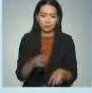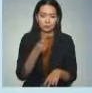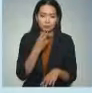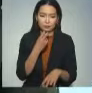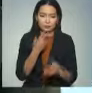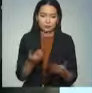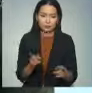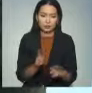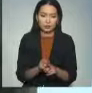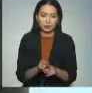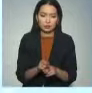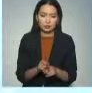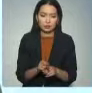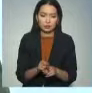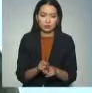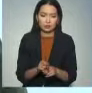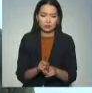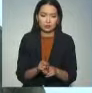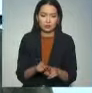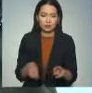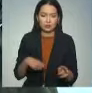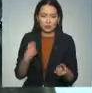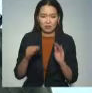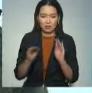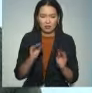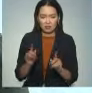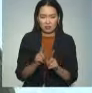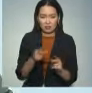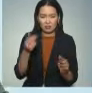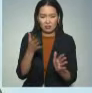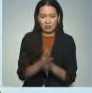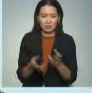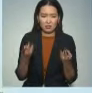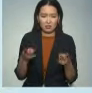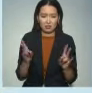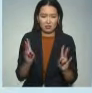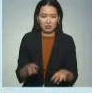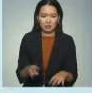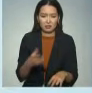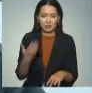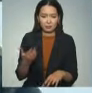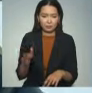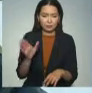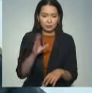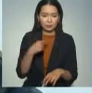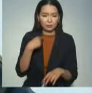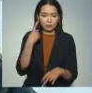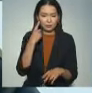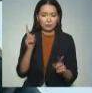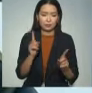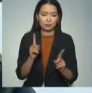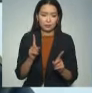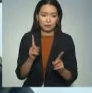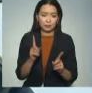просто, господи. Нерационально. Зря тратить такие деньги, не надо. Люди придут, праздник кончится, все снесут. Я думаю, что, наверное, уже